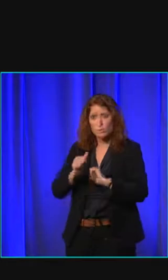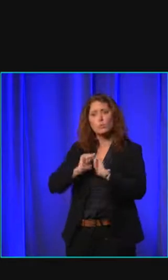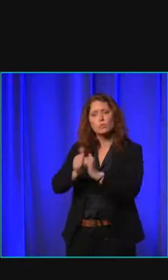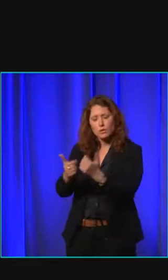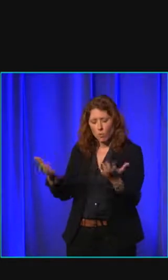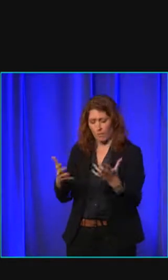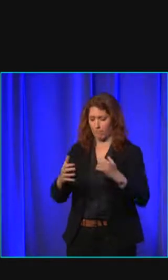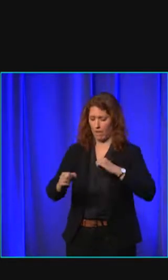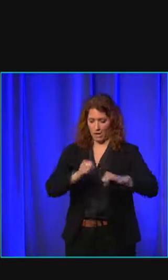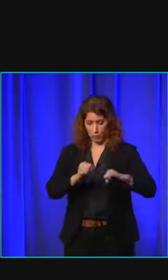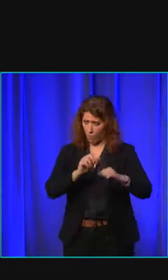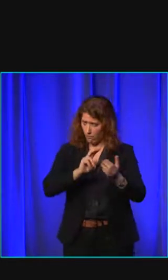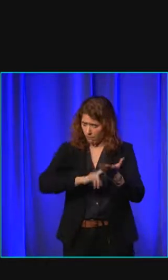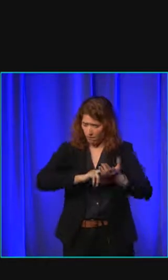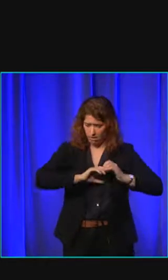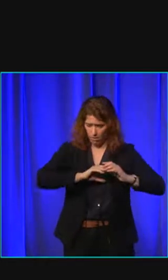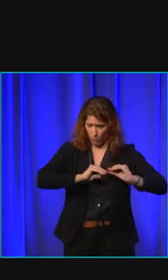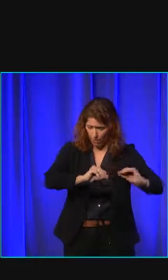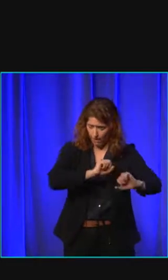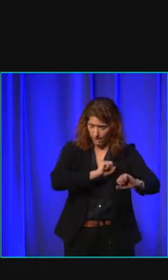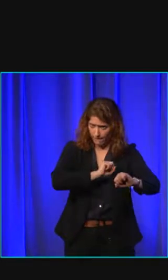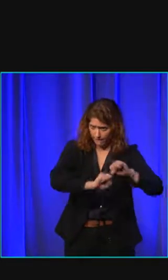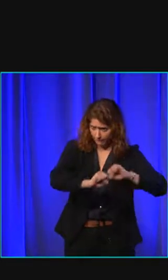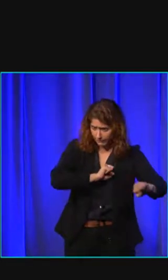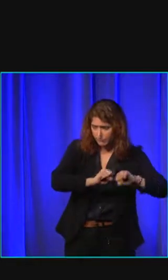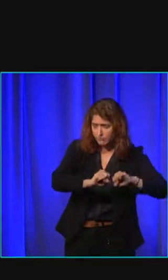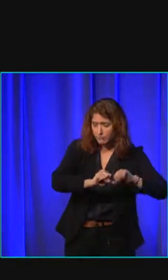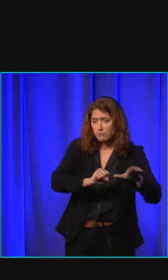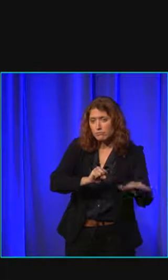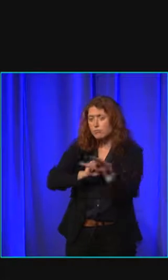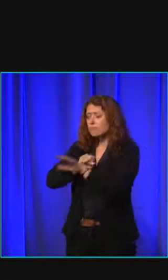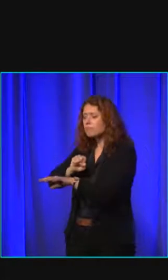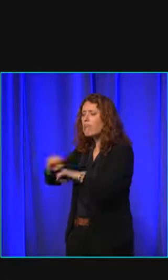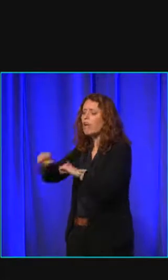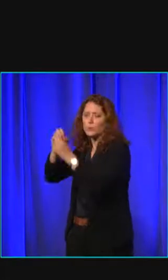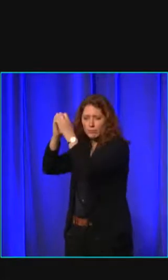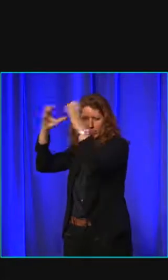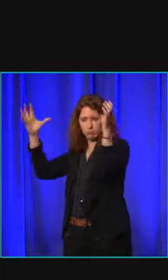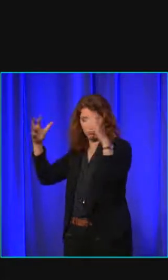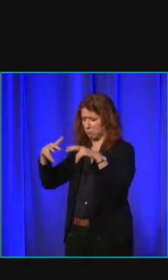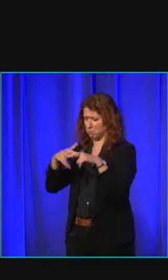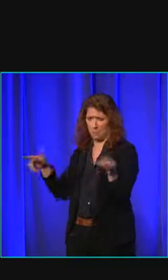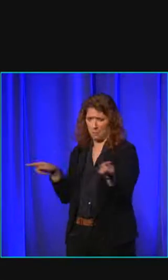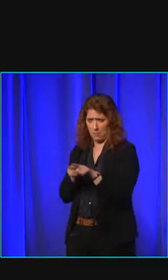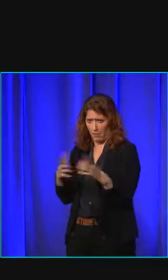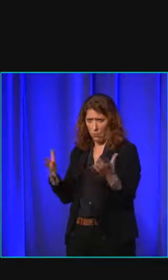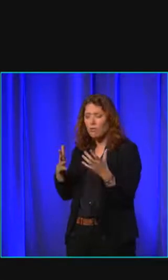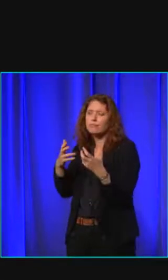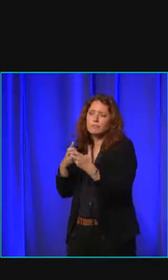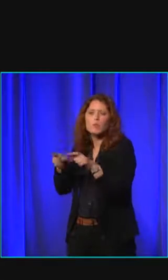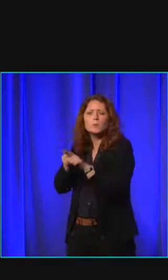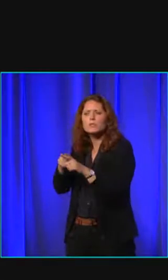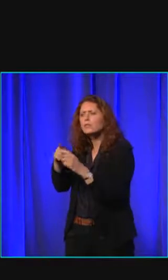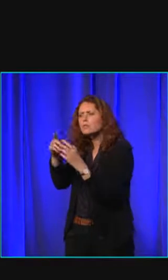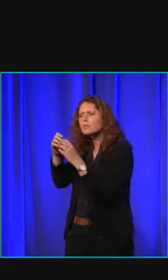action exécutée et une action simulée, et plus particulièrement une action verbalisée. Vous vous